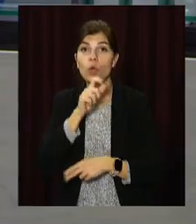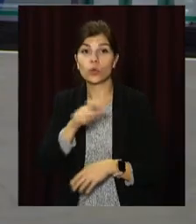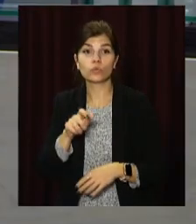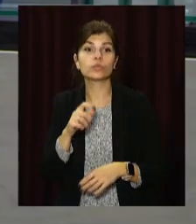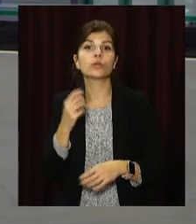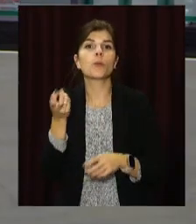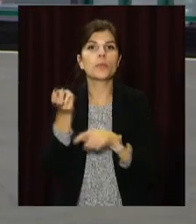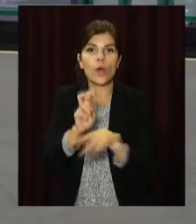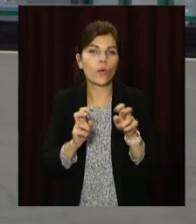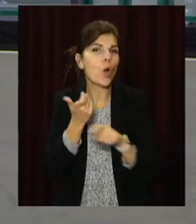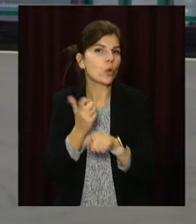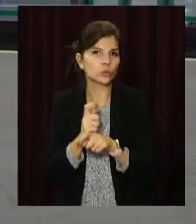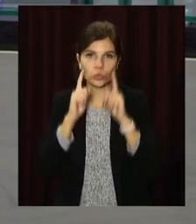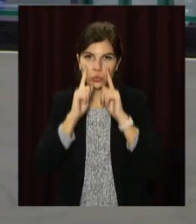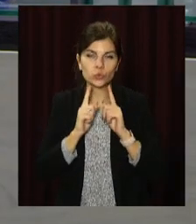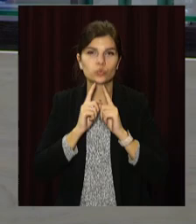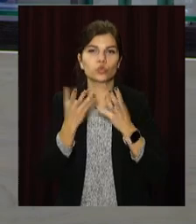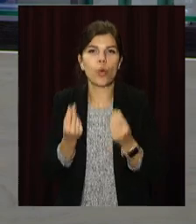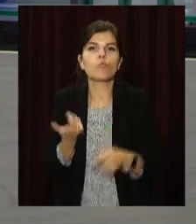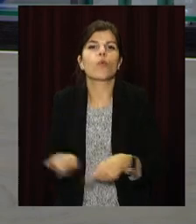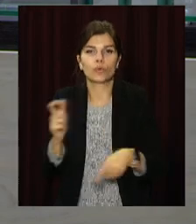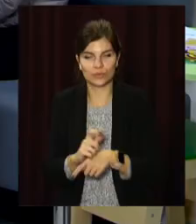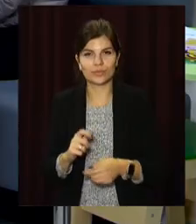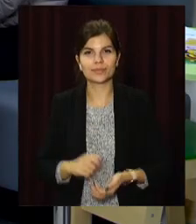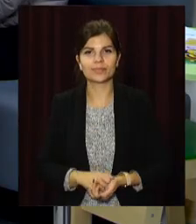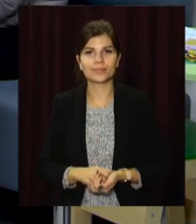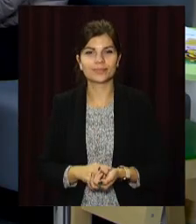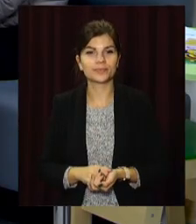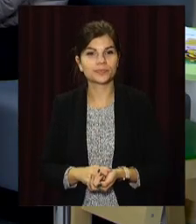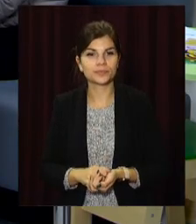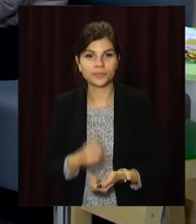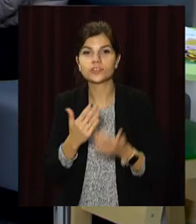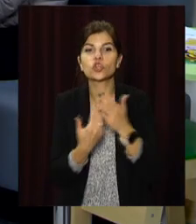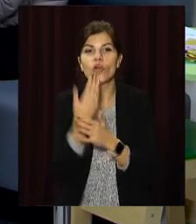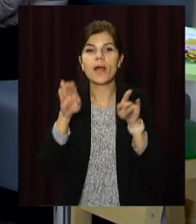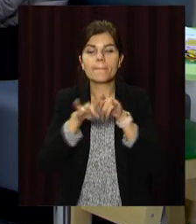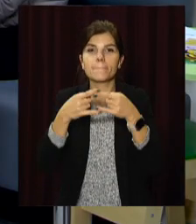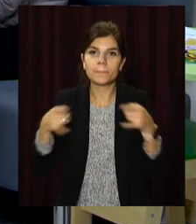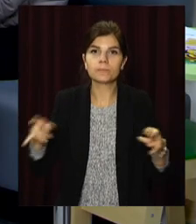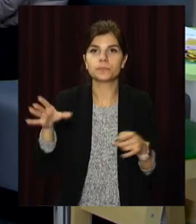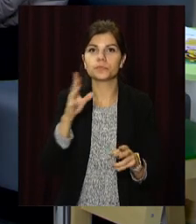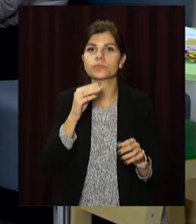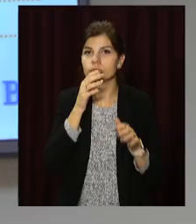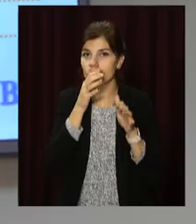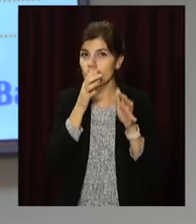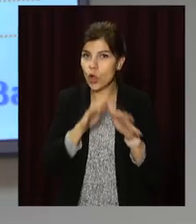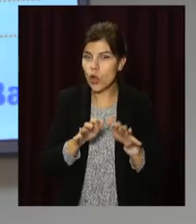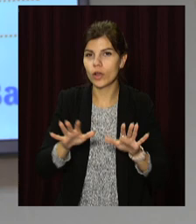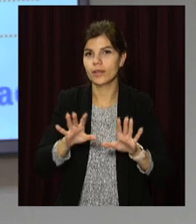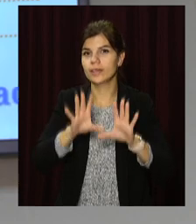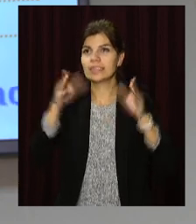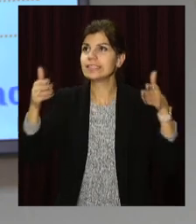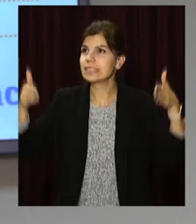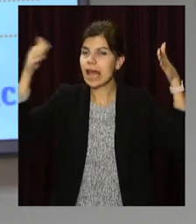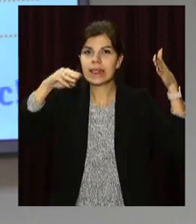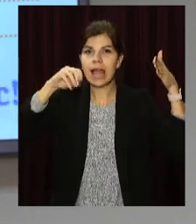опалення, термомодернізовані стіни та стеля. Після ремонту ЦНАП Південного району у Кам'янському як нова копійка. Оновлювали його за зразком